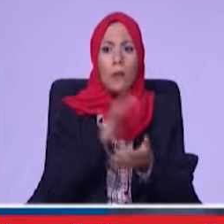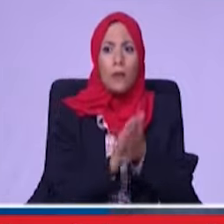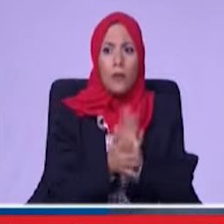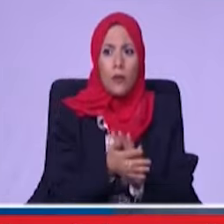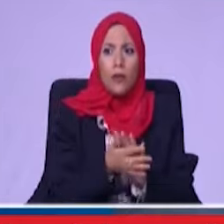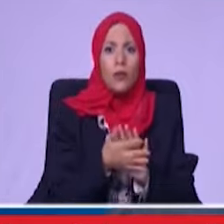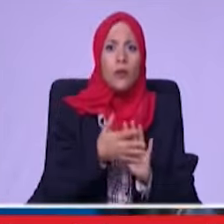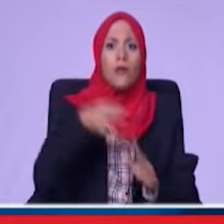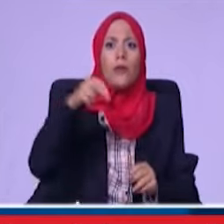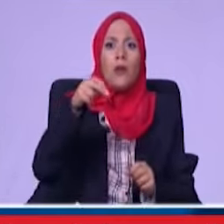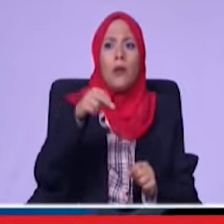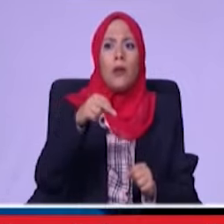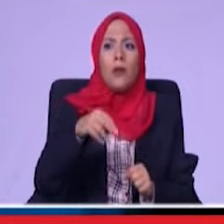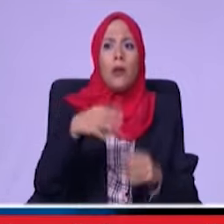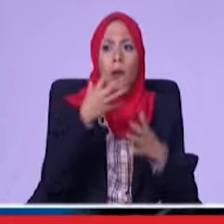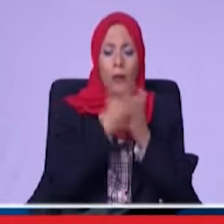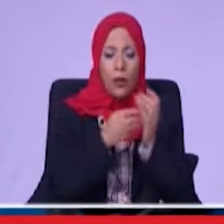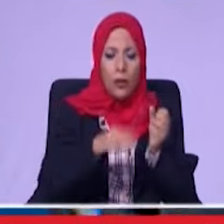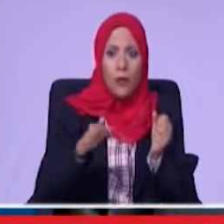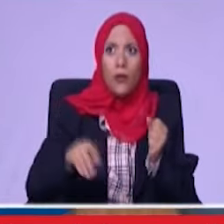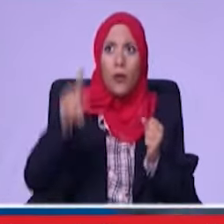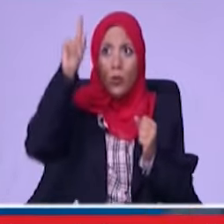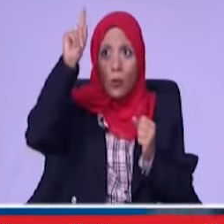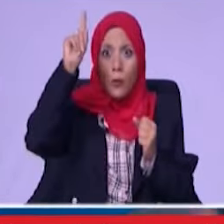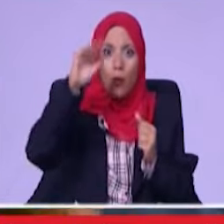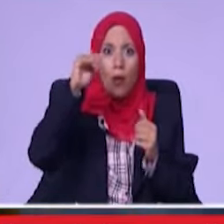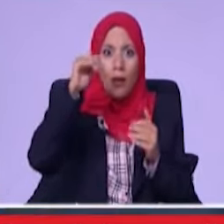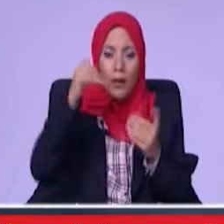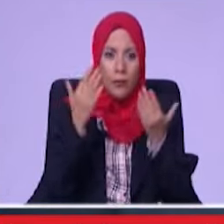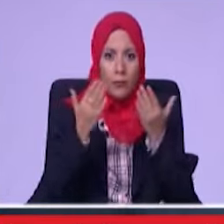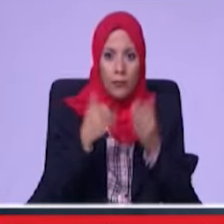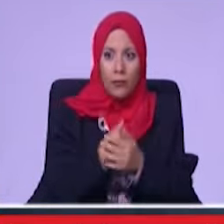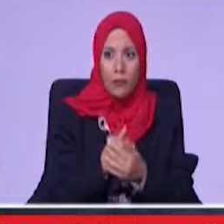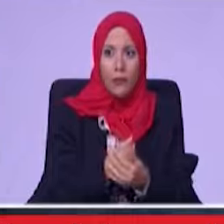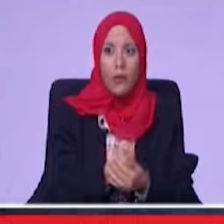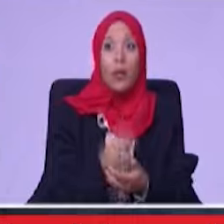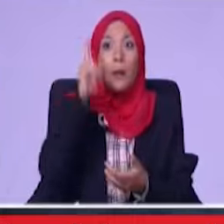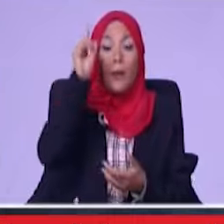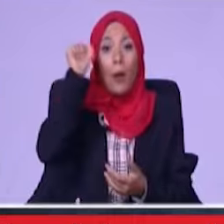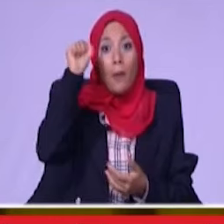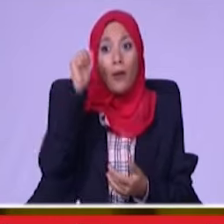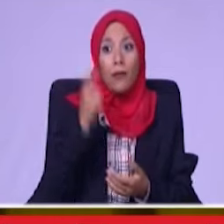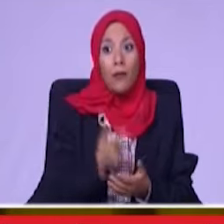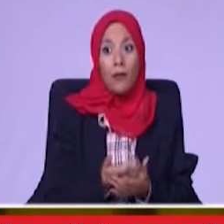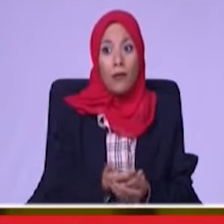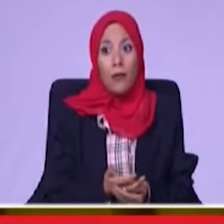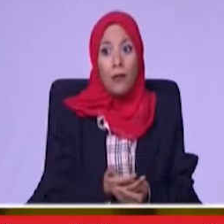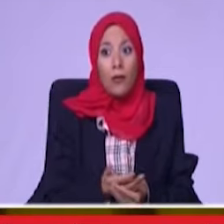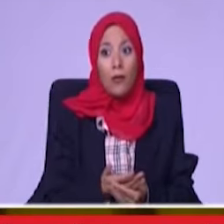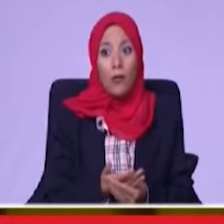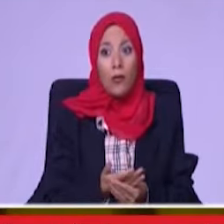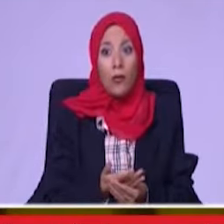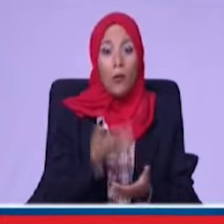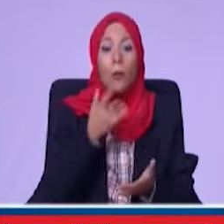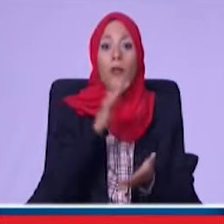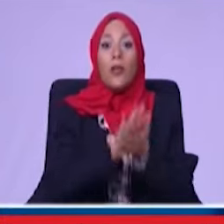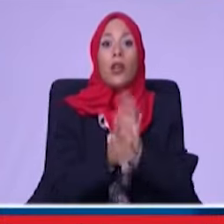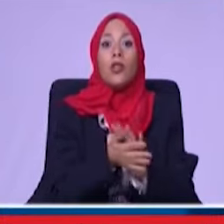ثمانية، مستنيين يوم القيامة يشفعوا لها عند الله عز وجل حق ربنا. هما نطفة ومي،